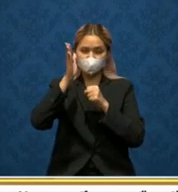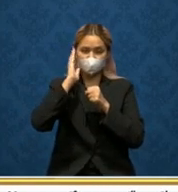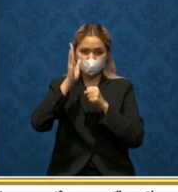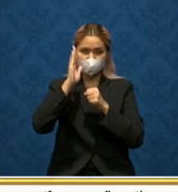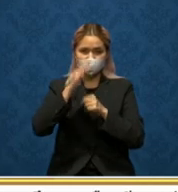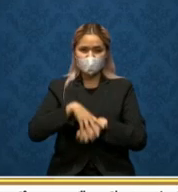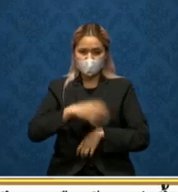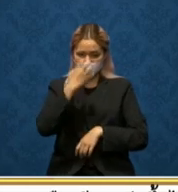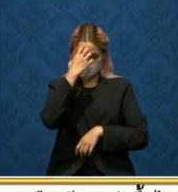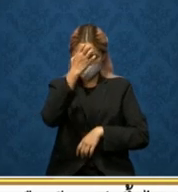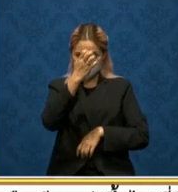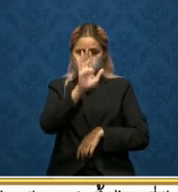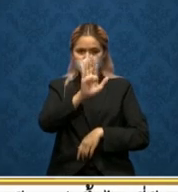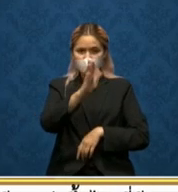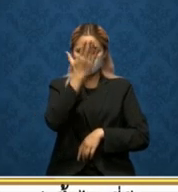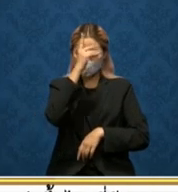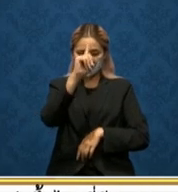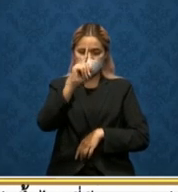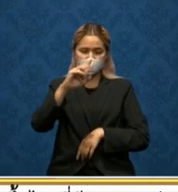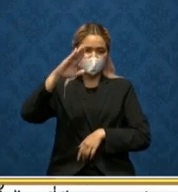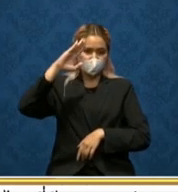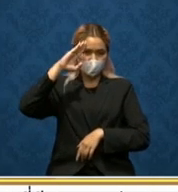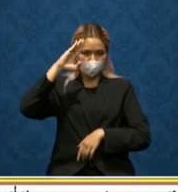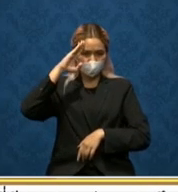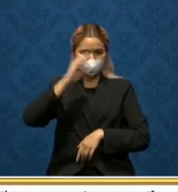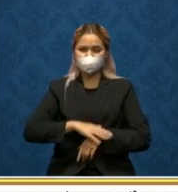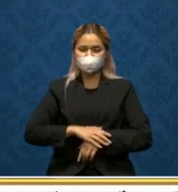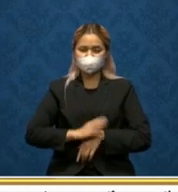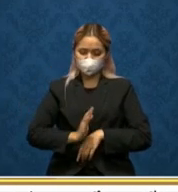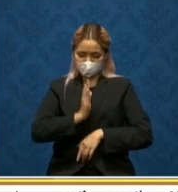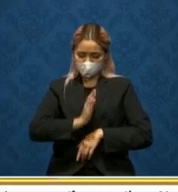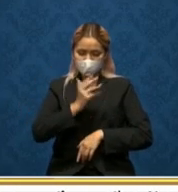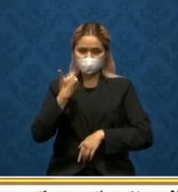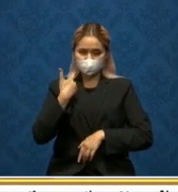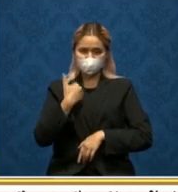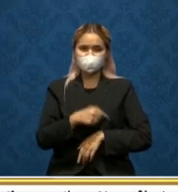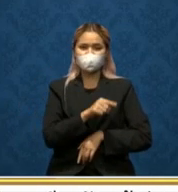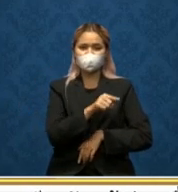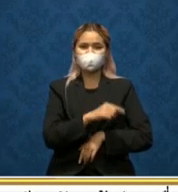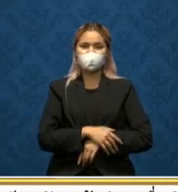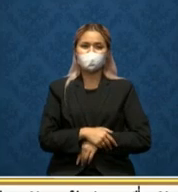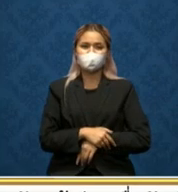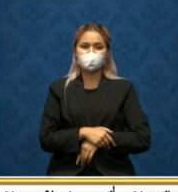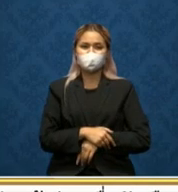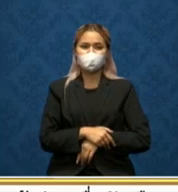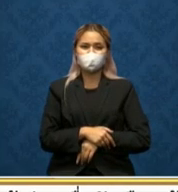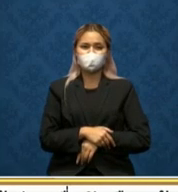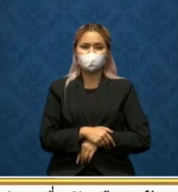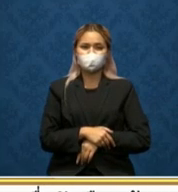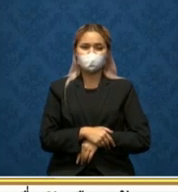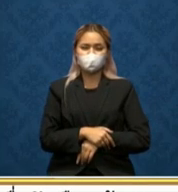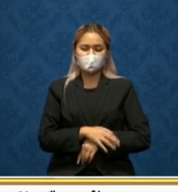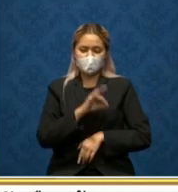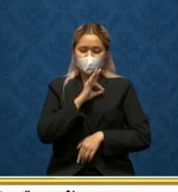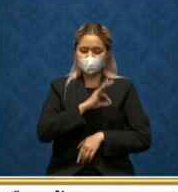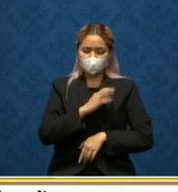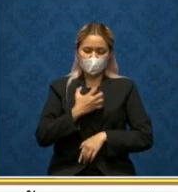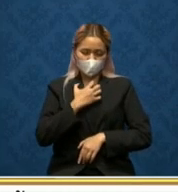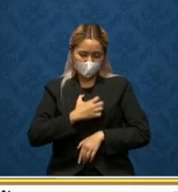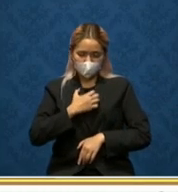โกรธกองทัพกองทัพเนี่ยศักดิ์สิทธิ์อย่างงี้ไม่เรียกศักดิ์สิทธิ์ท่านประธานอย่างนี้เรียกปรสิทธิ์แล้วไม่ต้องดิ้นนะครับคำว่า